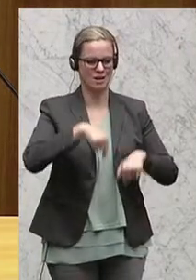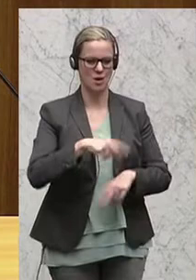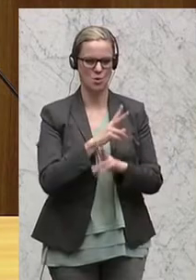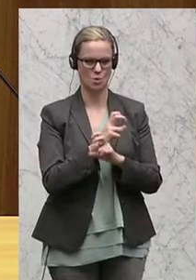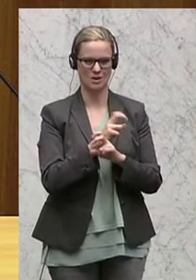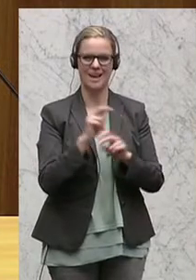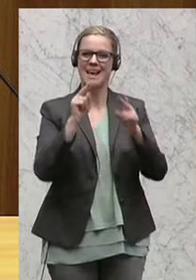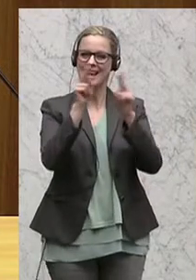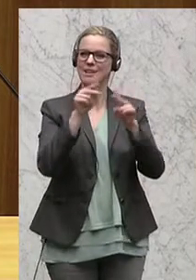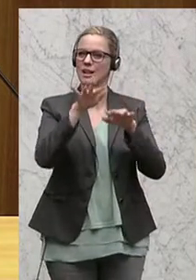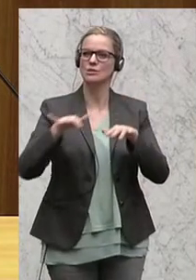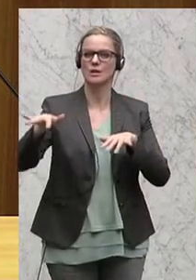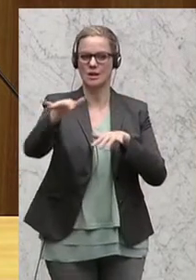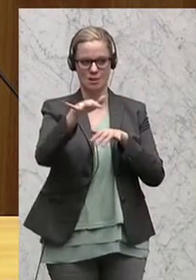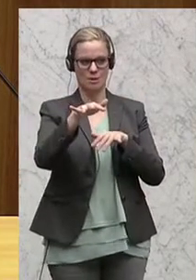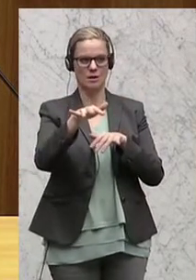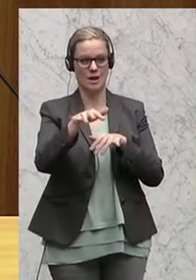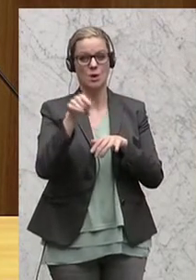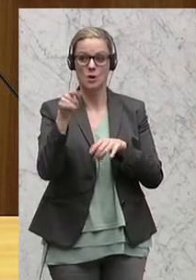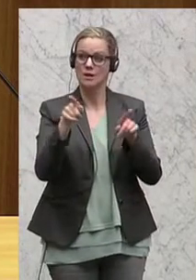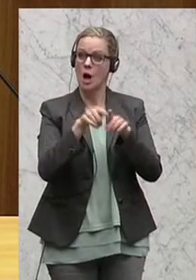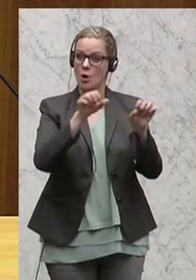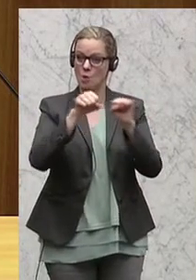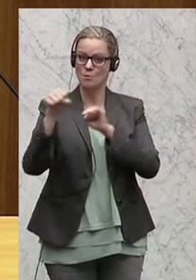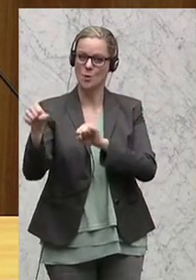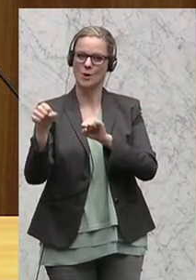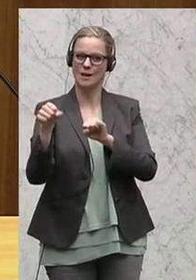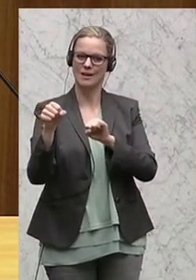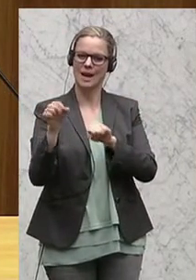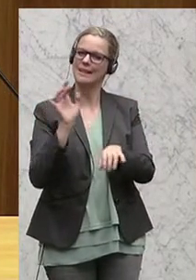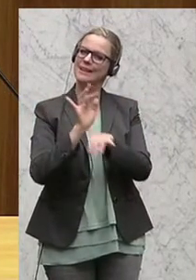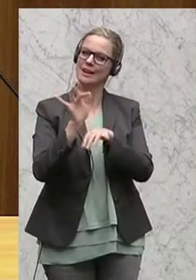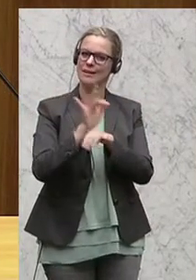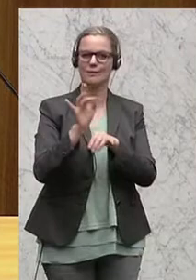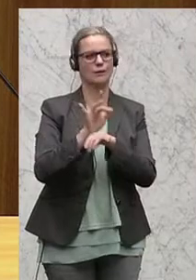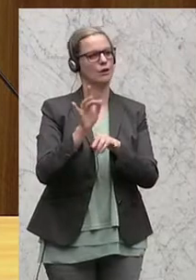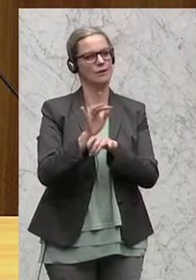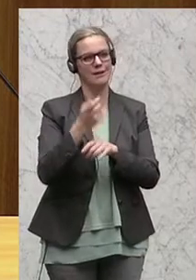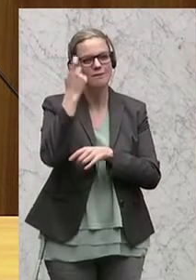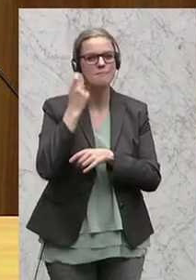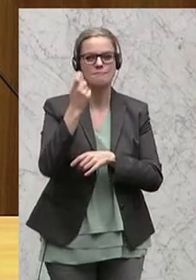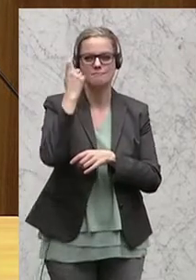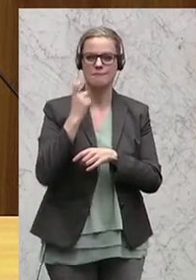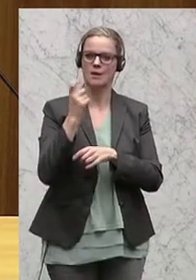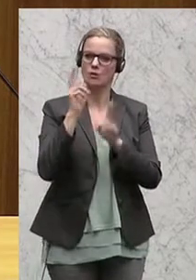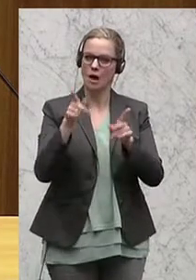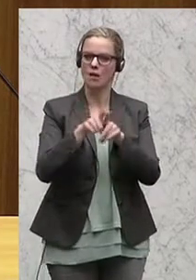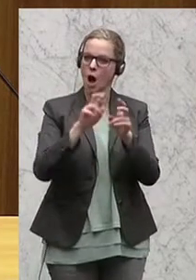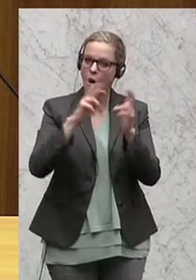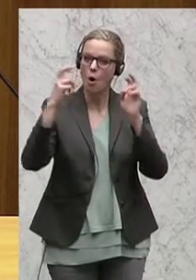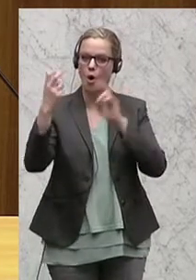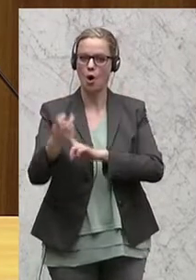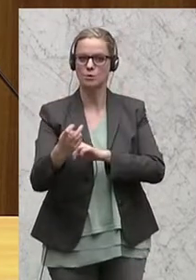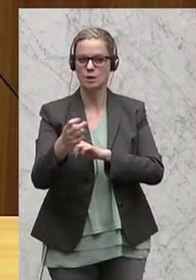auf internationaler Ebene, wo er die Gelegenheit gehabt hätte, seine kritischen Standpunkte auch durch Taten umzusetzen, hat er